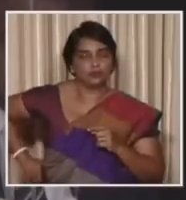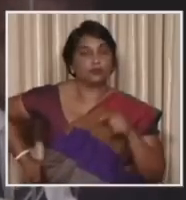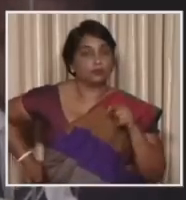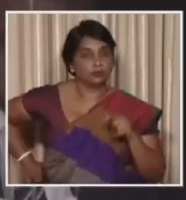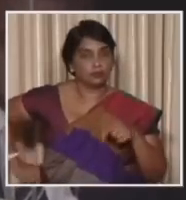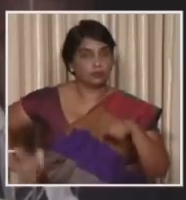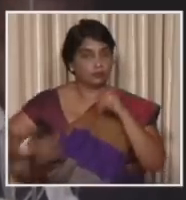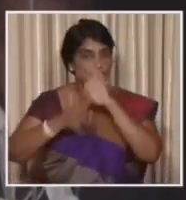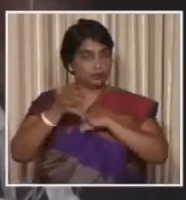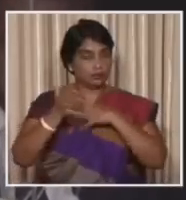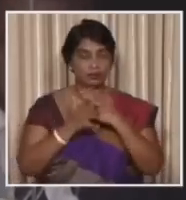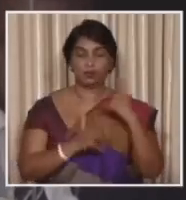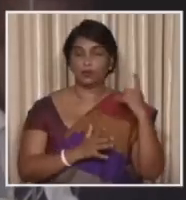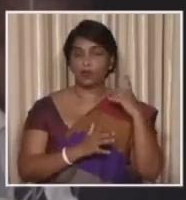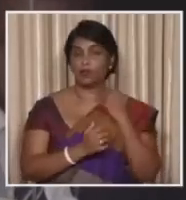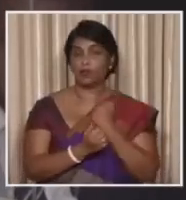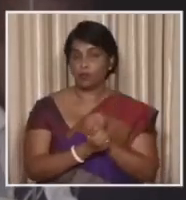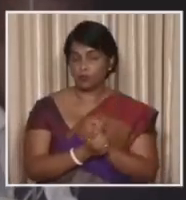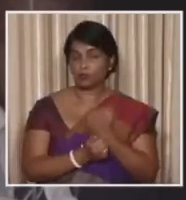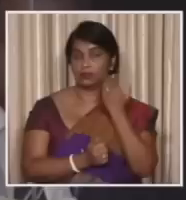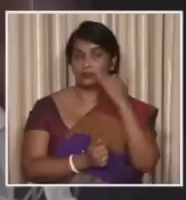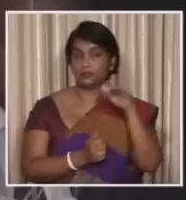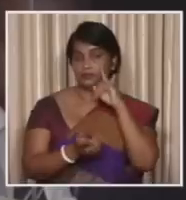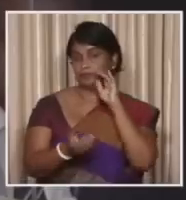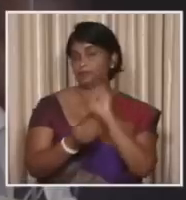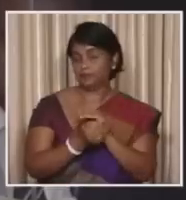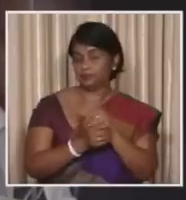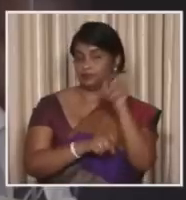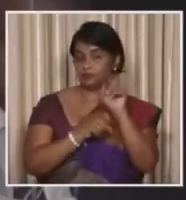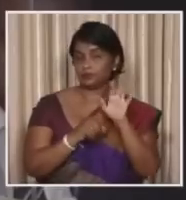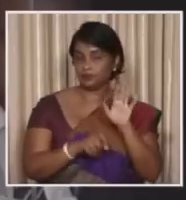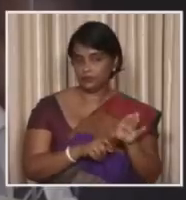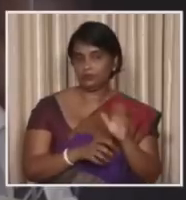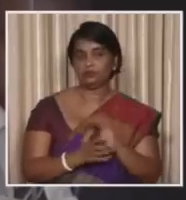මෙවර අයවැයෙන් ත්‍රිවිධ හමුදා පොලිසිය හා සිවිල් ආරක්ෂක බලකාය වෙනුවෙන්